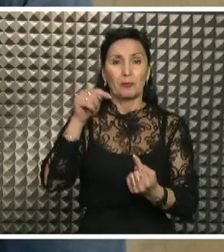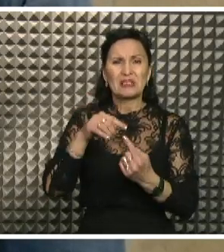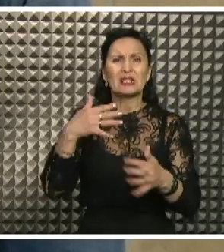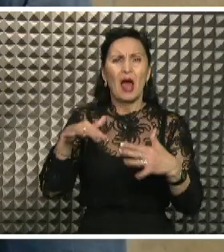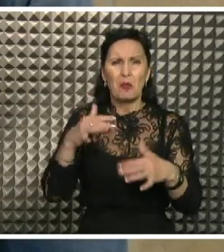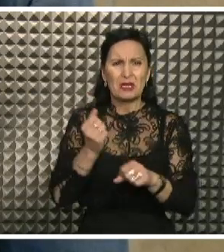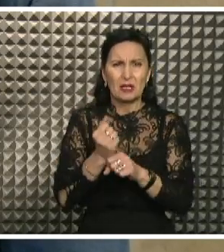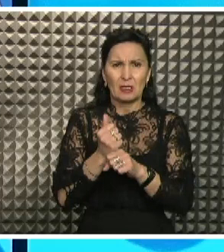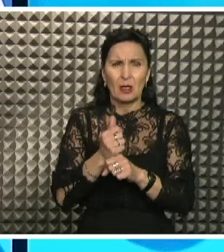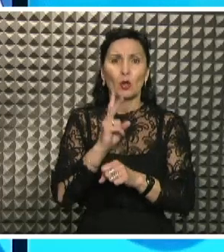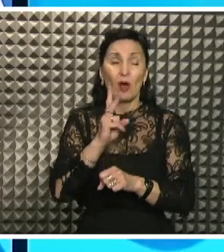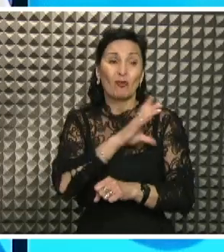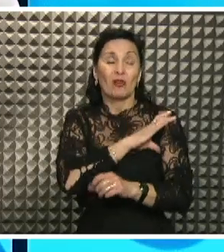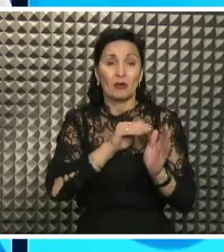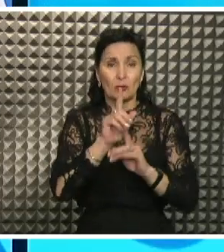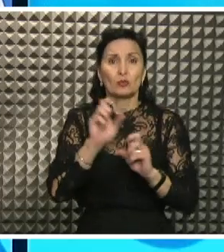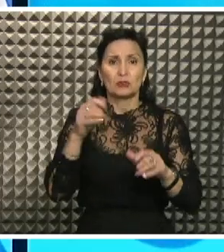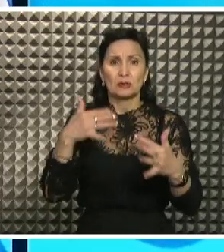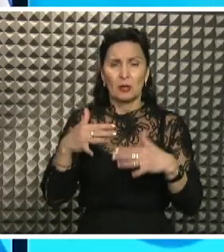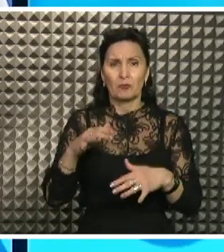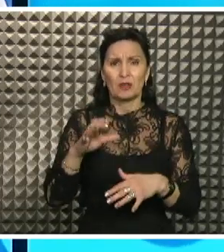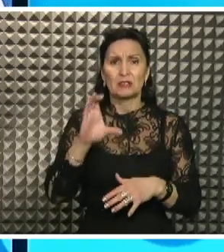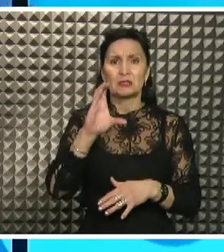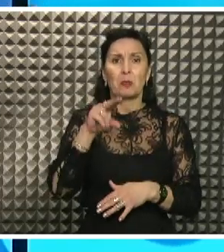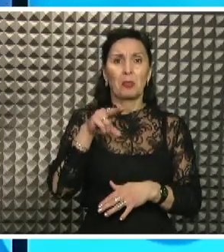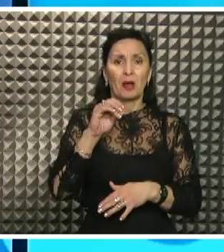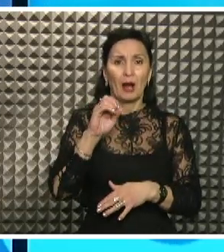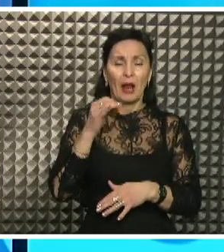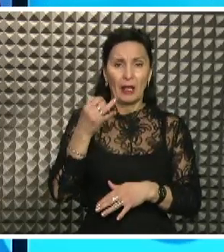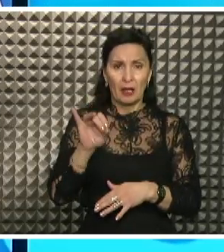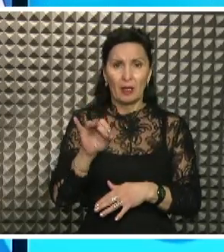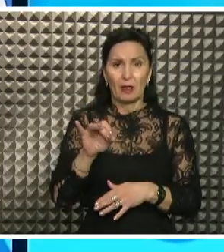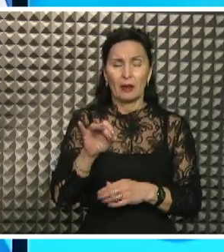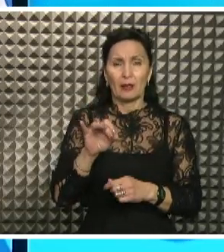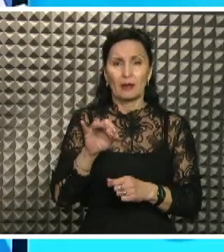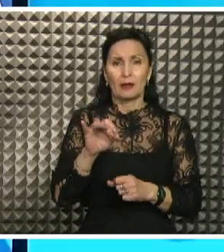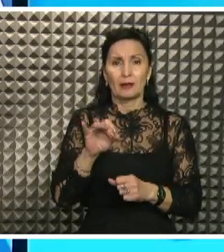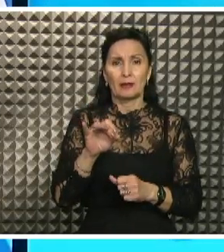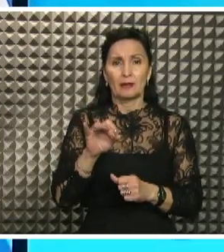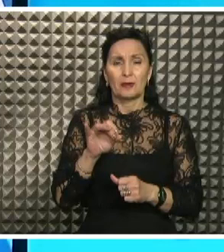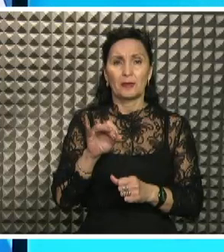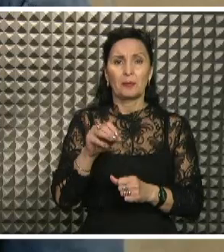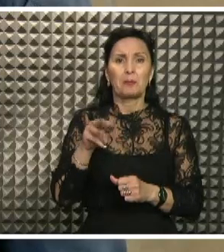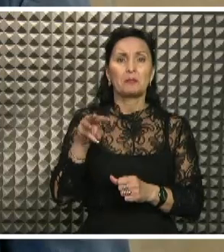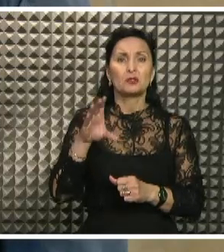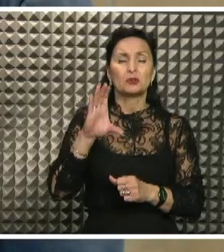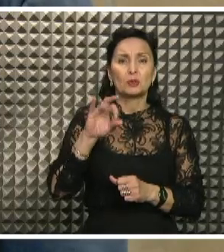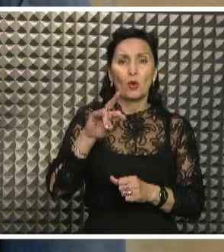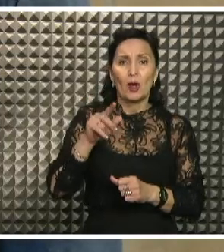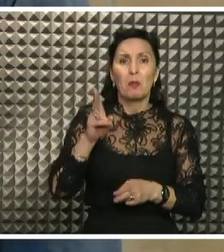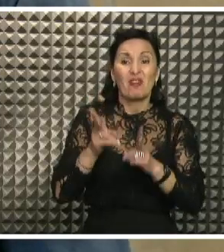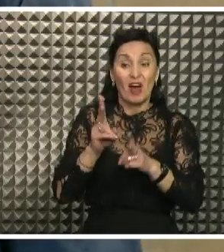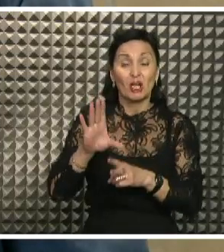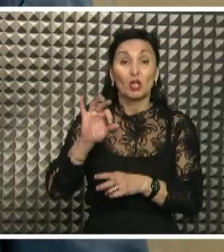слабые гипертонические растворы, это и препараты, спреи, опять же, минеральных солей, поваренной